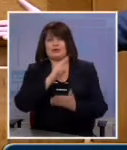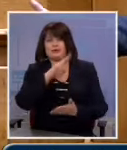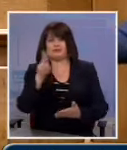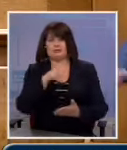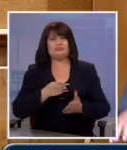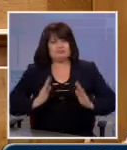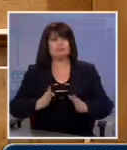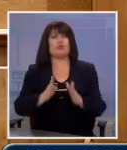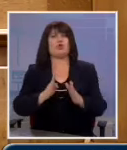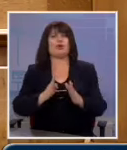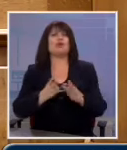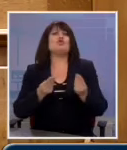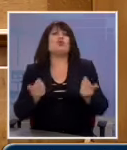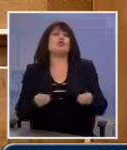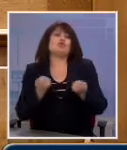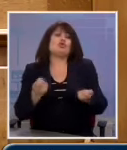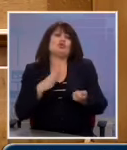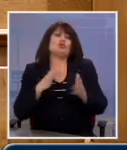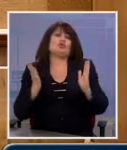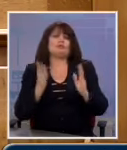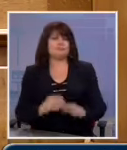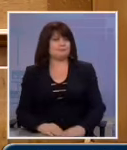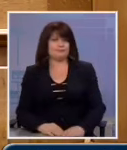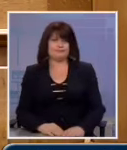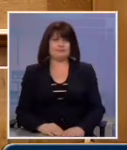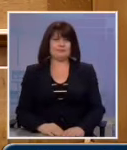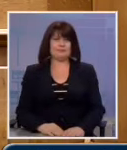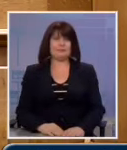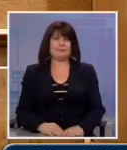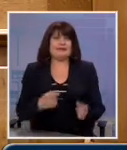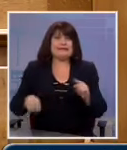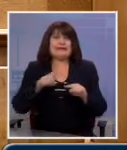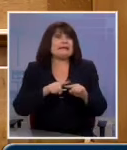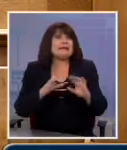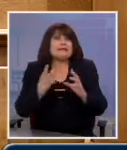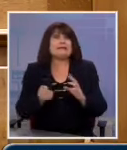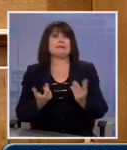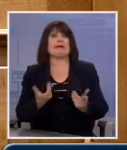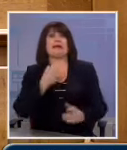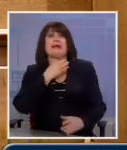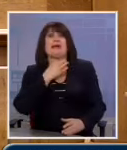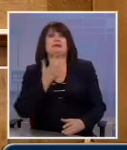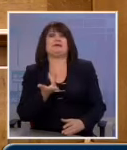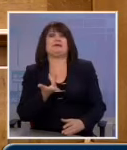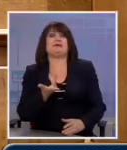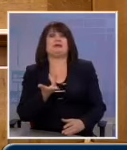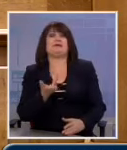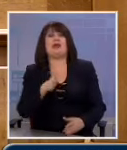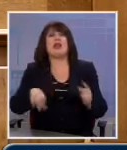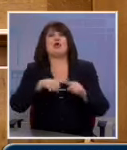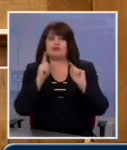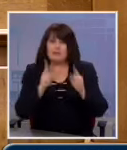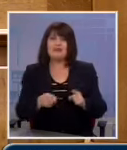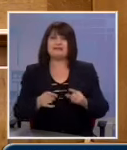ας συνεχίσει όπως νομίζει? Τι είναι εκείνο το πρόσθετο το οποίο χρειάζεται για την απόφανση του ελληνικού